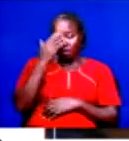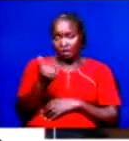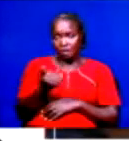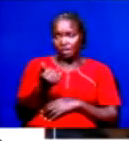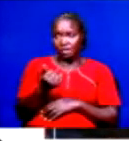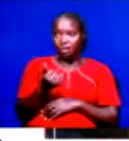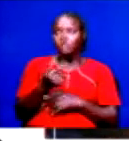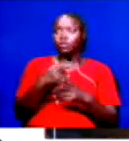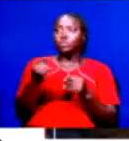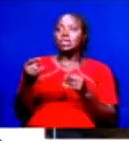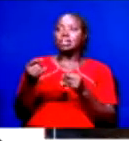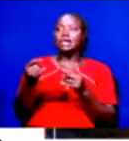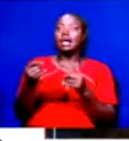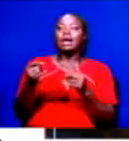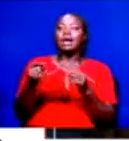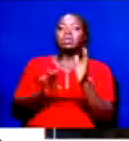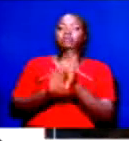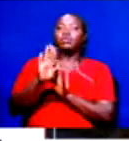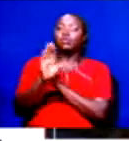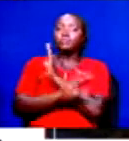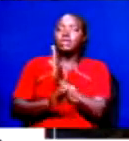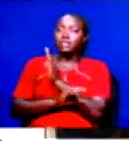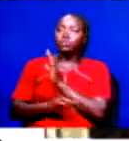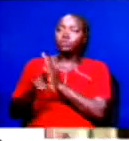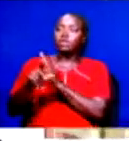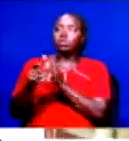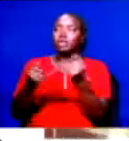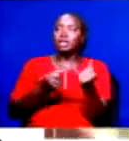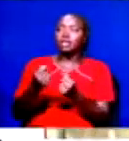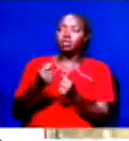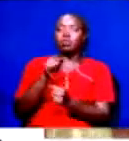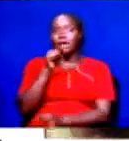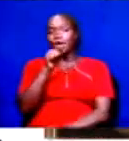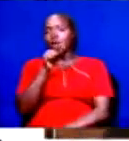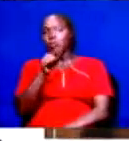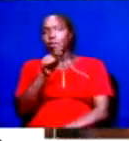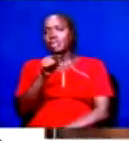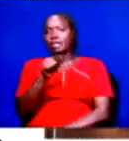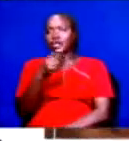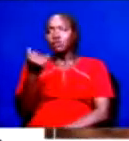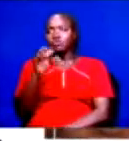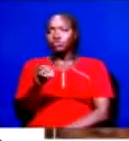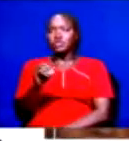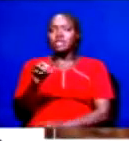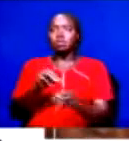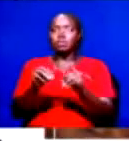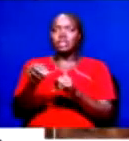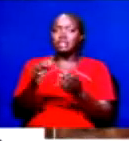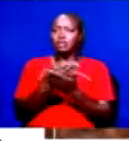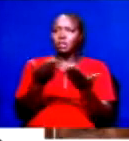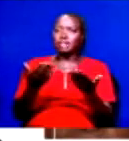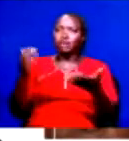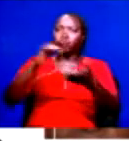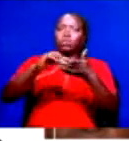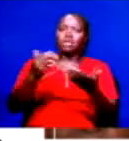Ukienda hili sile inji zimeendelea, ukitembea na gari unapambia hapo mbele 50 meters kuna kitu kimewekwa chini. Hata si mgeni